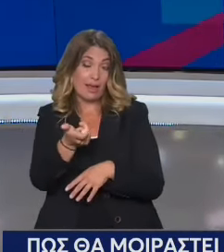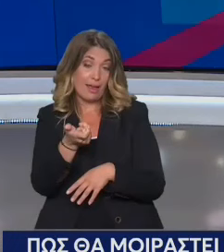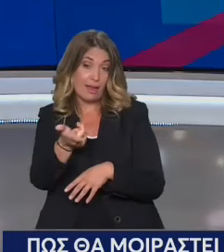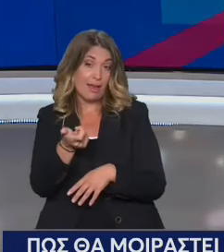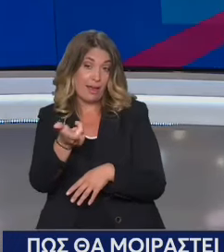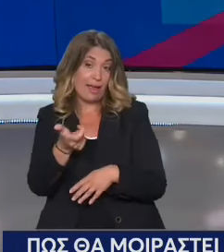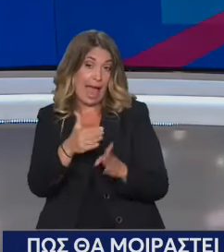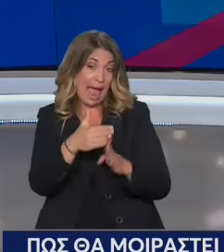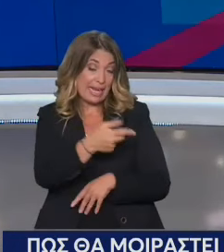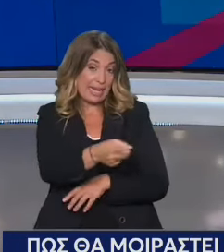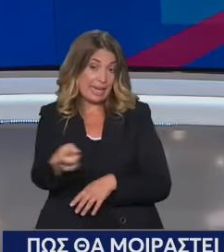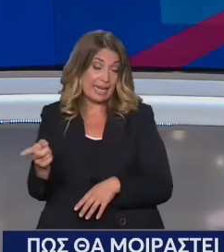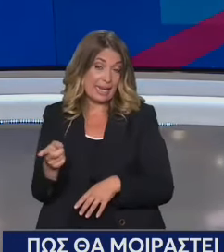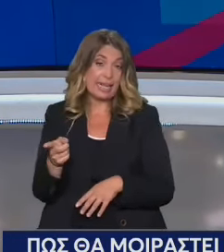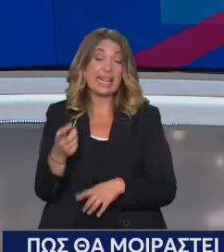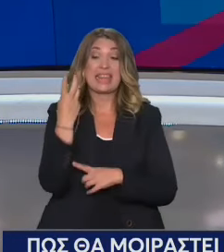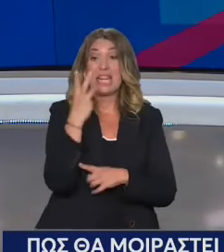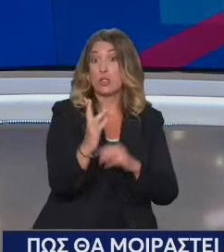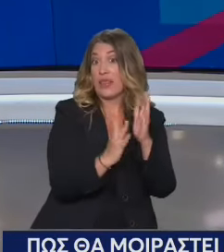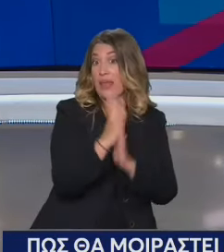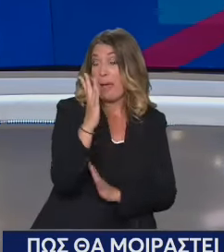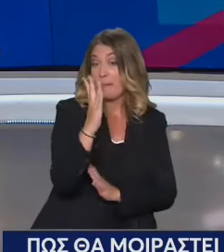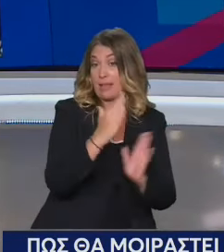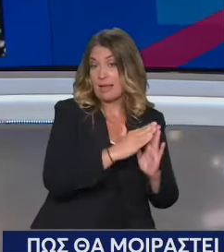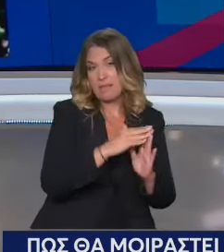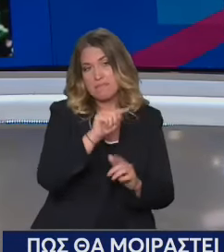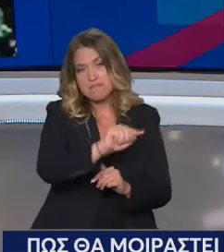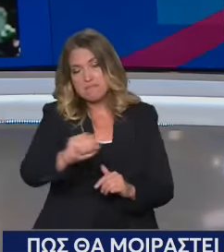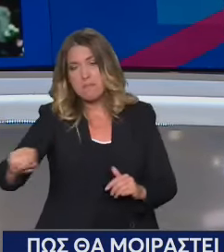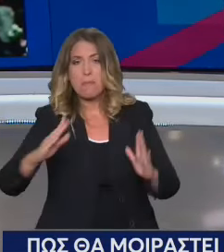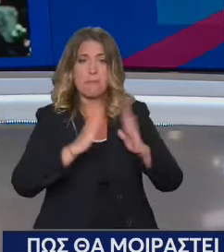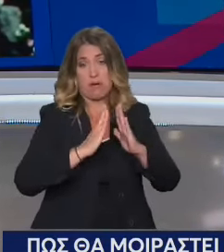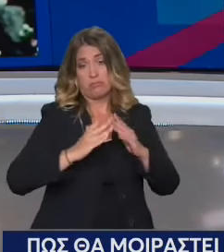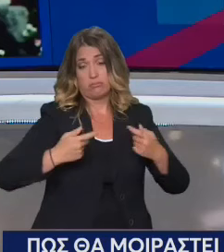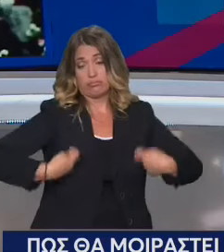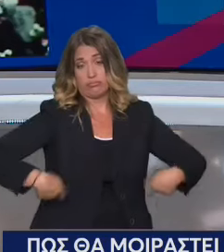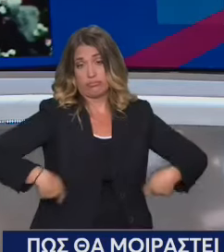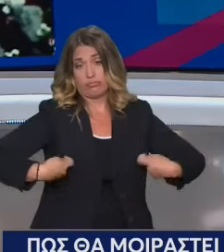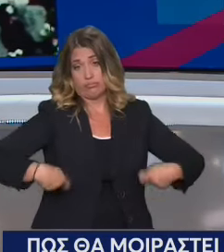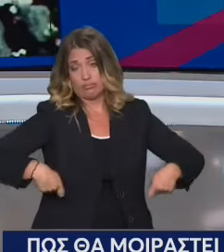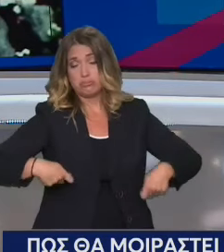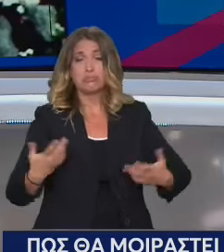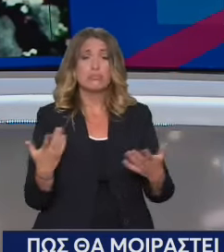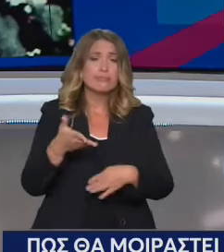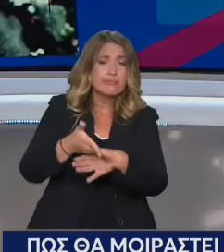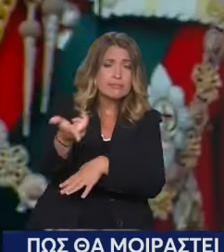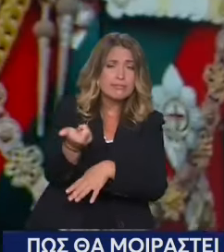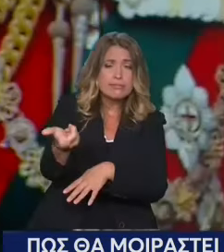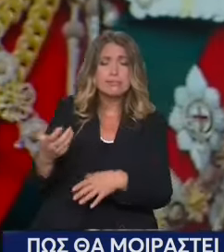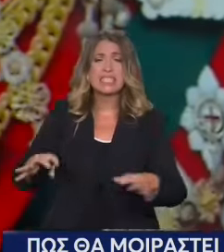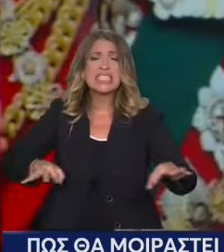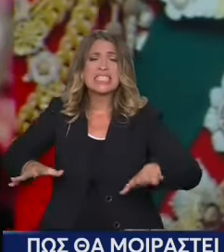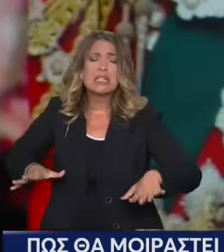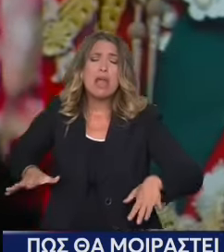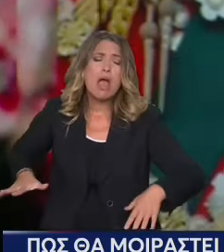έσοδα για τα 315 ακίνητα, στα οποία περιλαμβάνονται κατοικίες, πολυτελέστατες βέβαια, εμπορικές ιδιοκτησίες, χιλιάδες στρέμματα γης